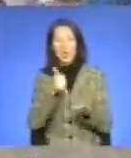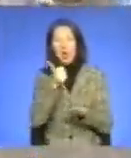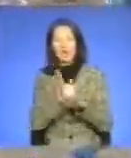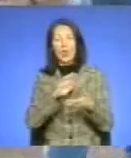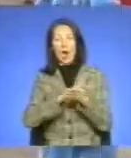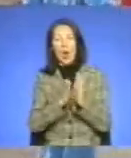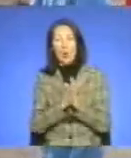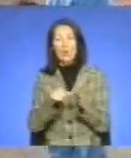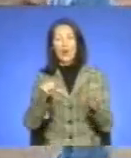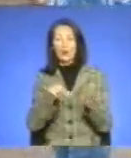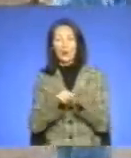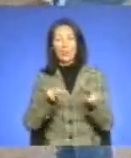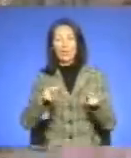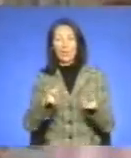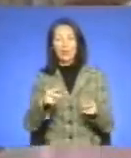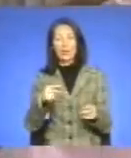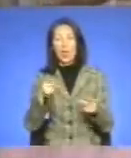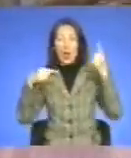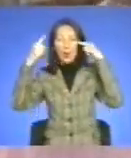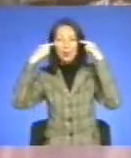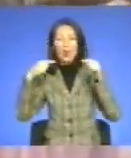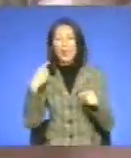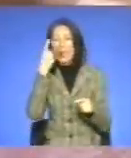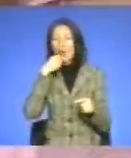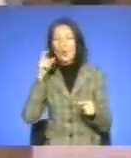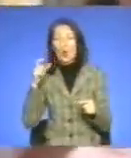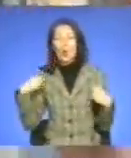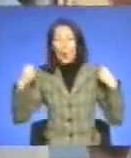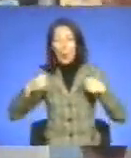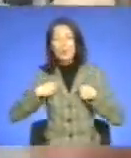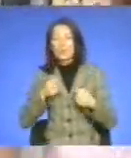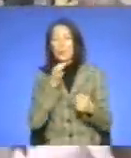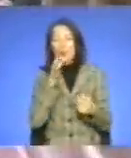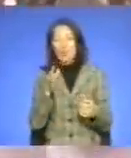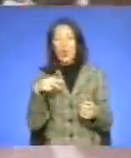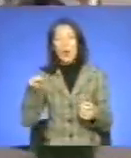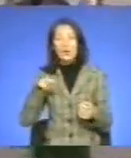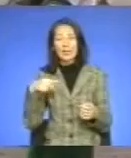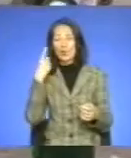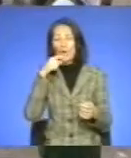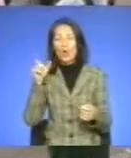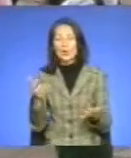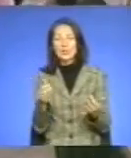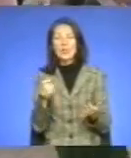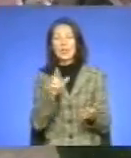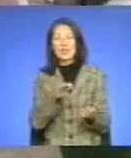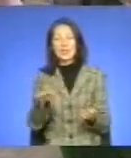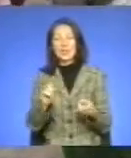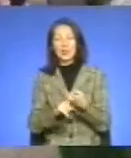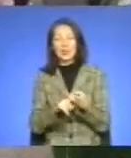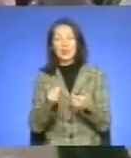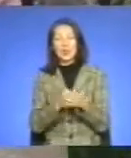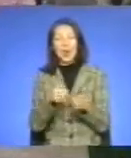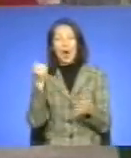– танцювати у казковому костюмі будь-якого літературного героя. Скільки дітей долучилось до рекорду, нині